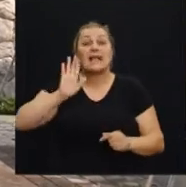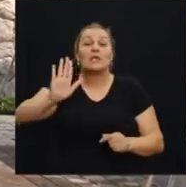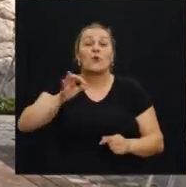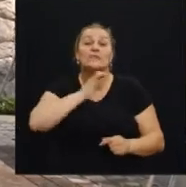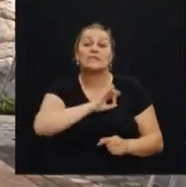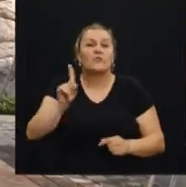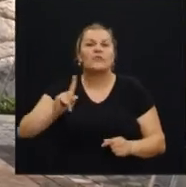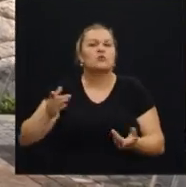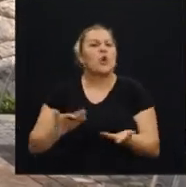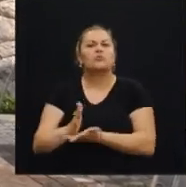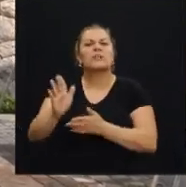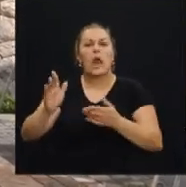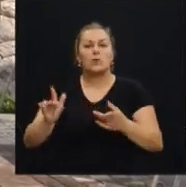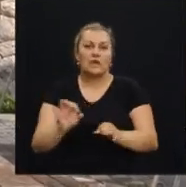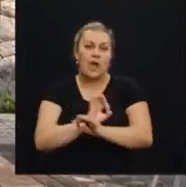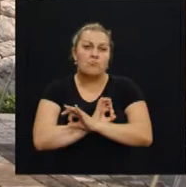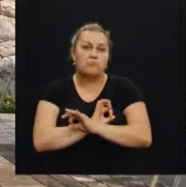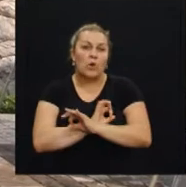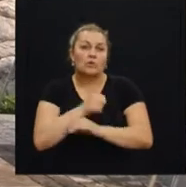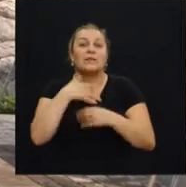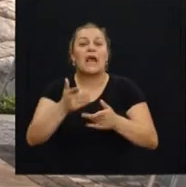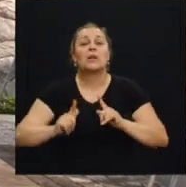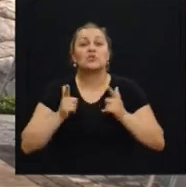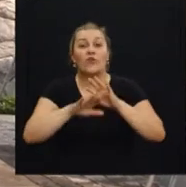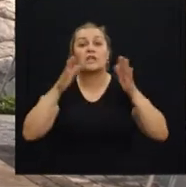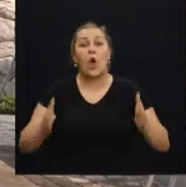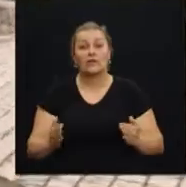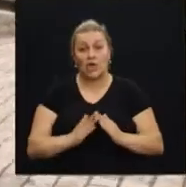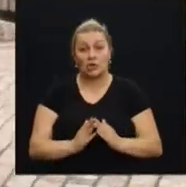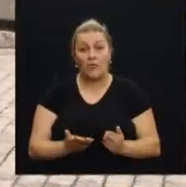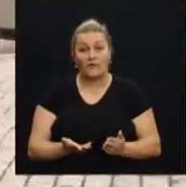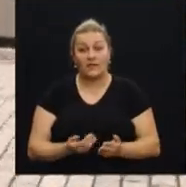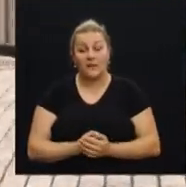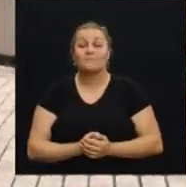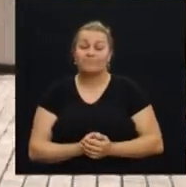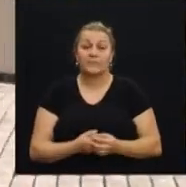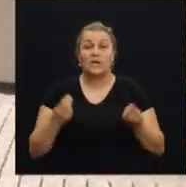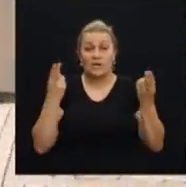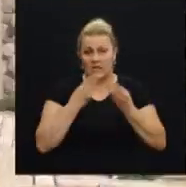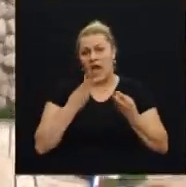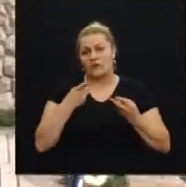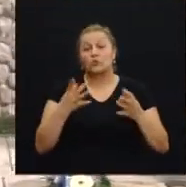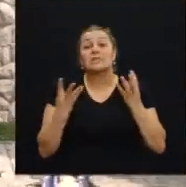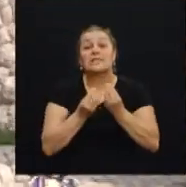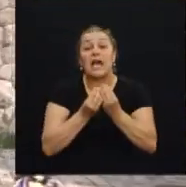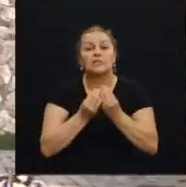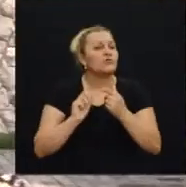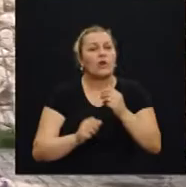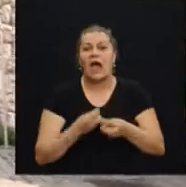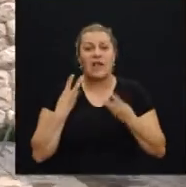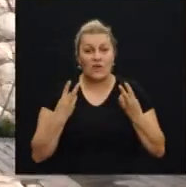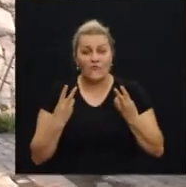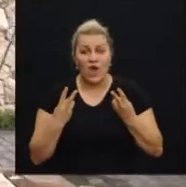uzaludno nisu dali život na oltar domovine. Pa naravno, to zajedništvo je najbitnije. U biti